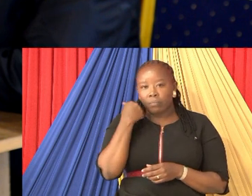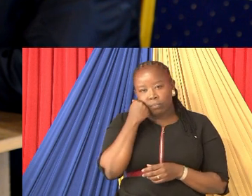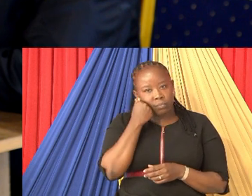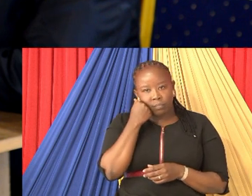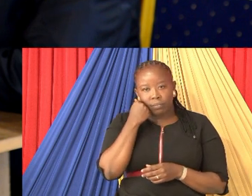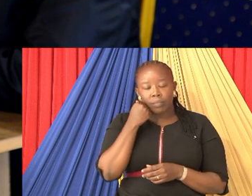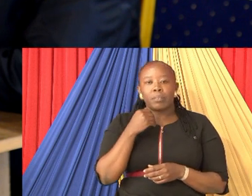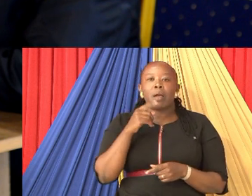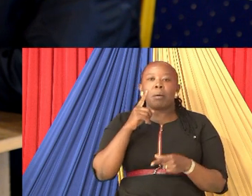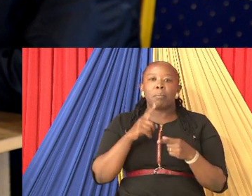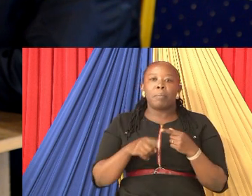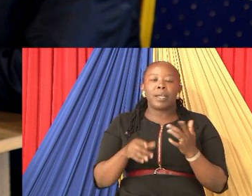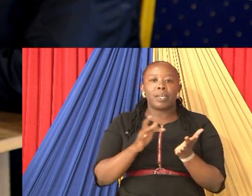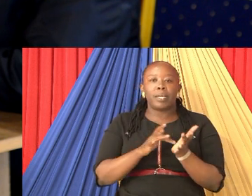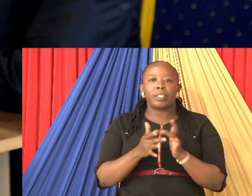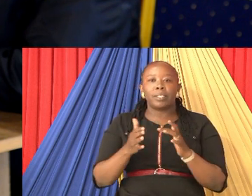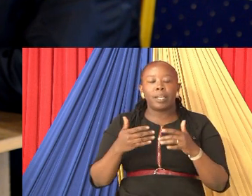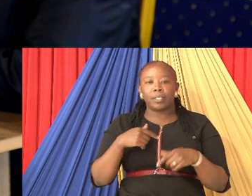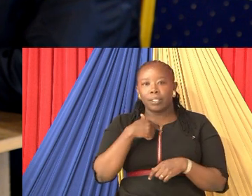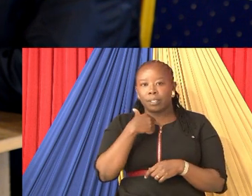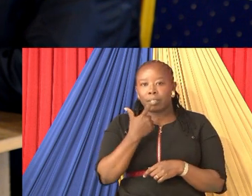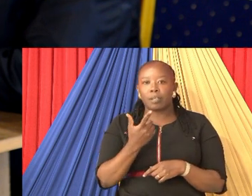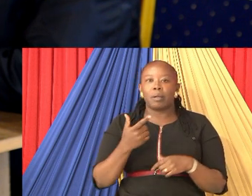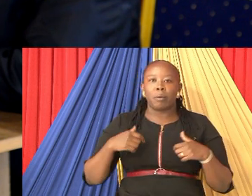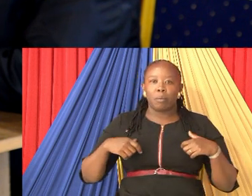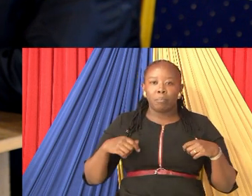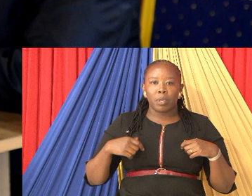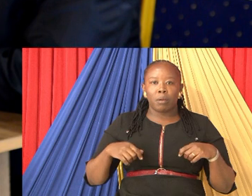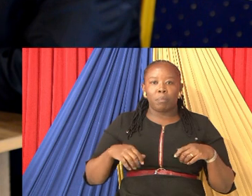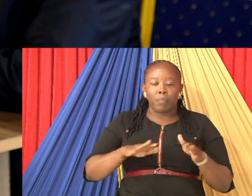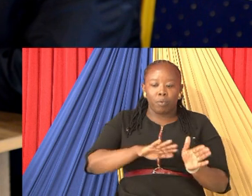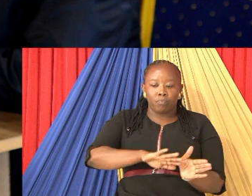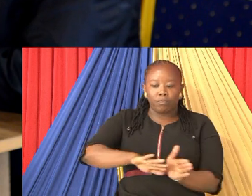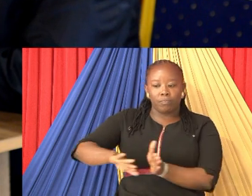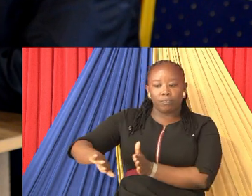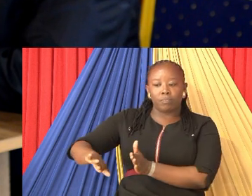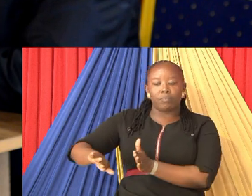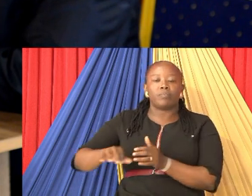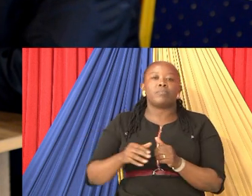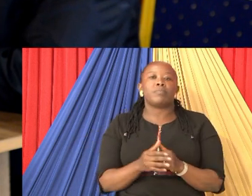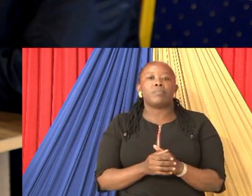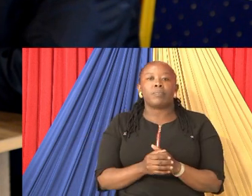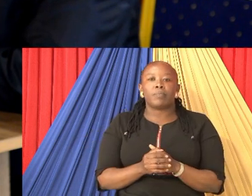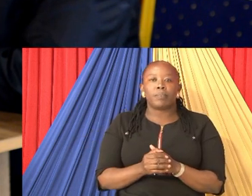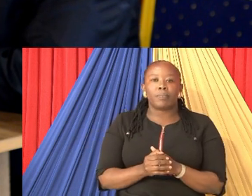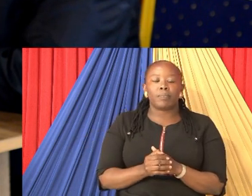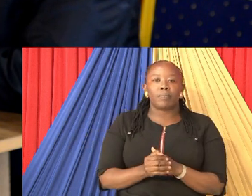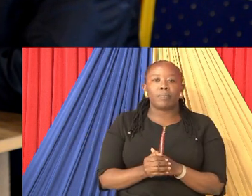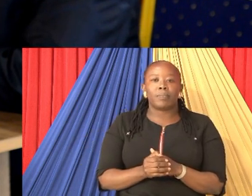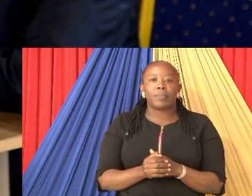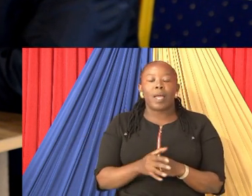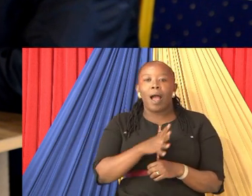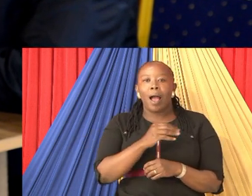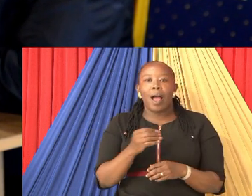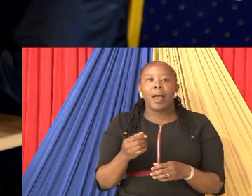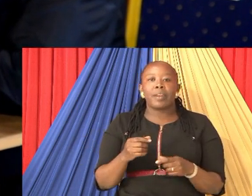kando, ukisoma Yohana 11 utaona Yesu alishukuru